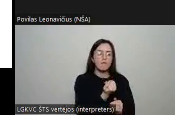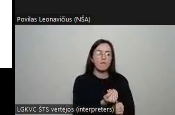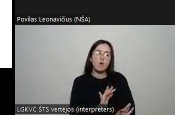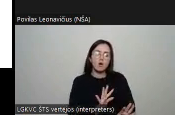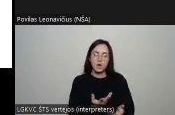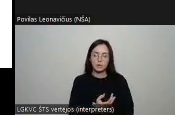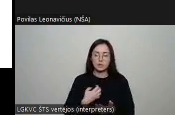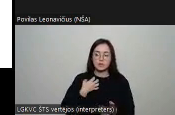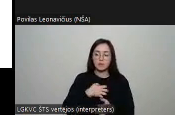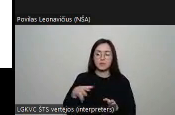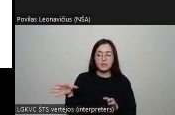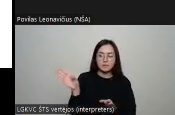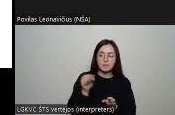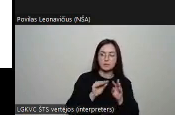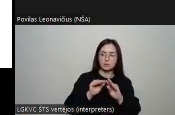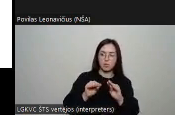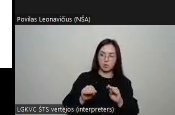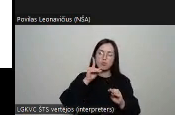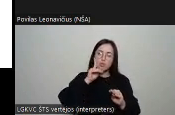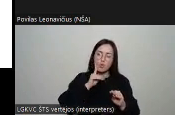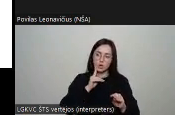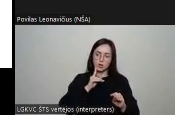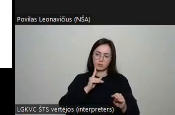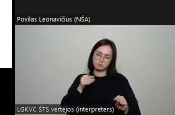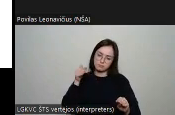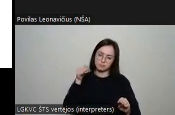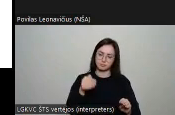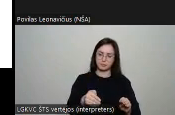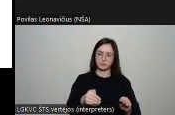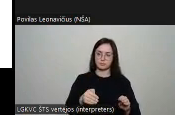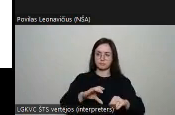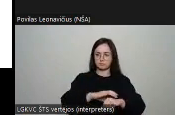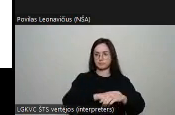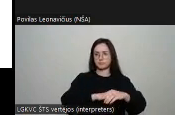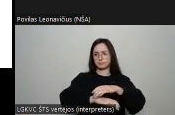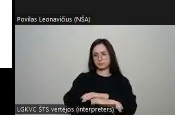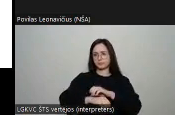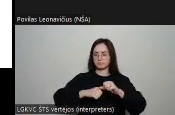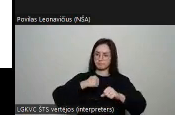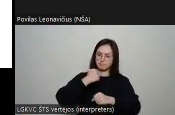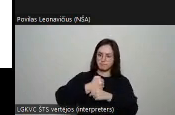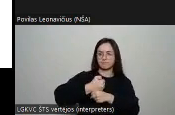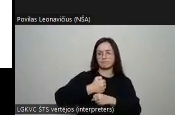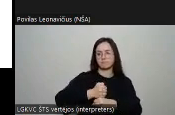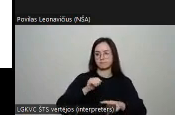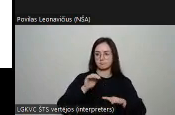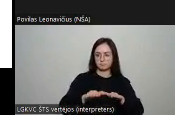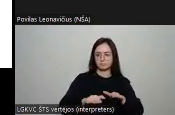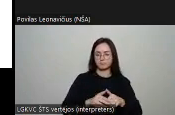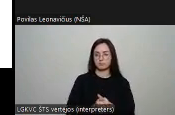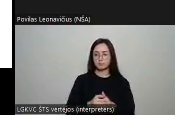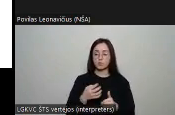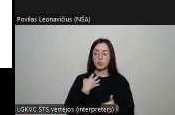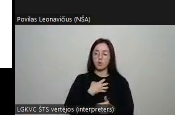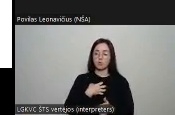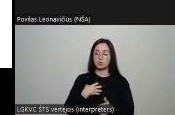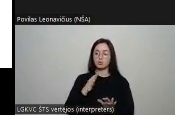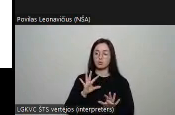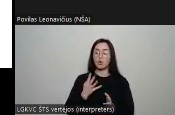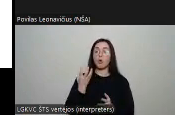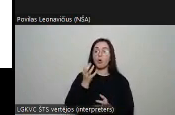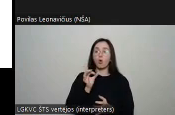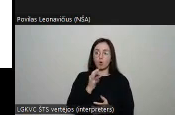visiems kolektyvo mokytojams. Ir nusiteikimo, nes dabar nu, apie savo mokyklą aš neku. Aš